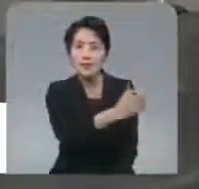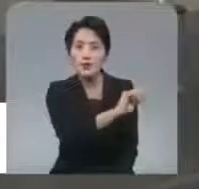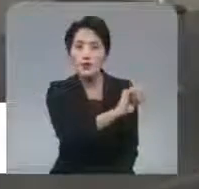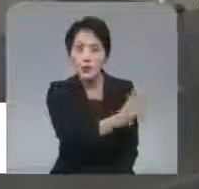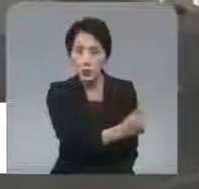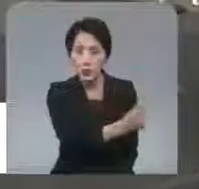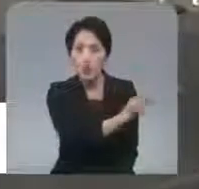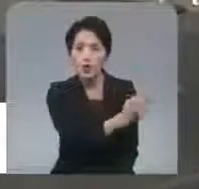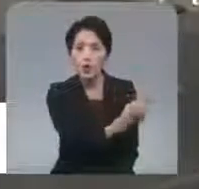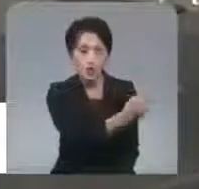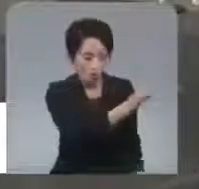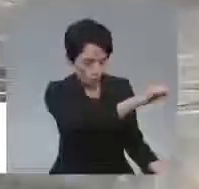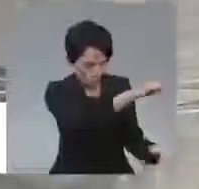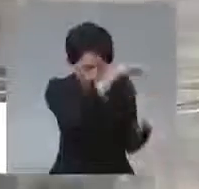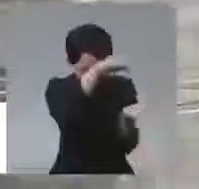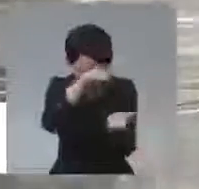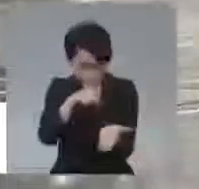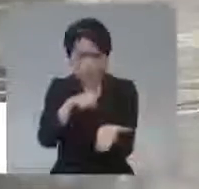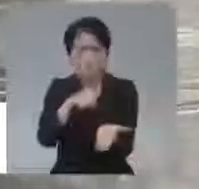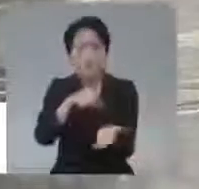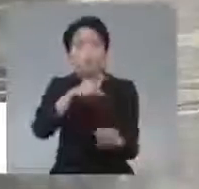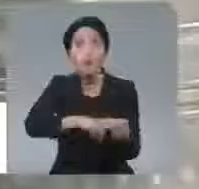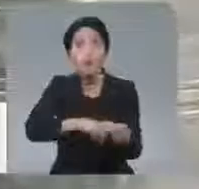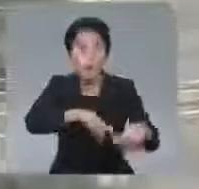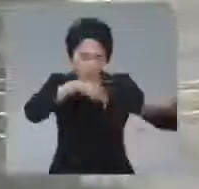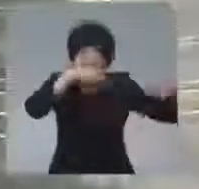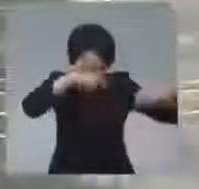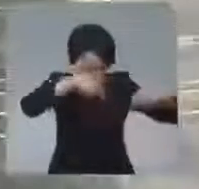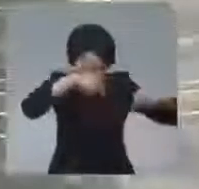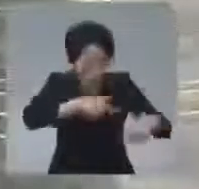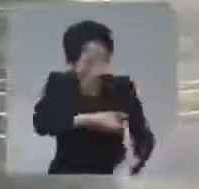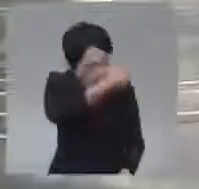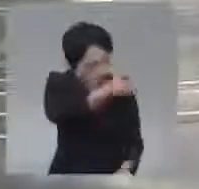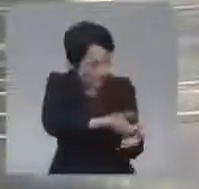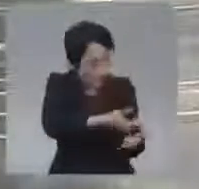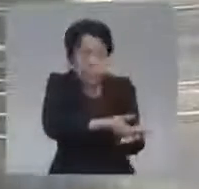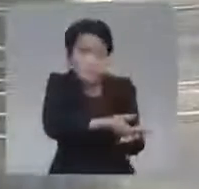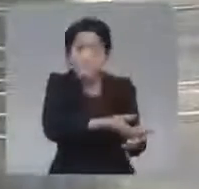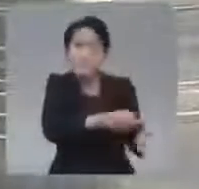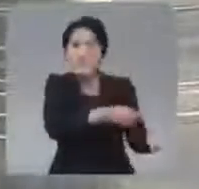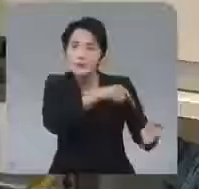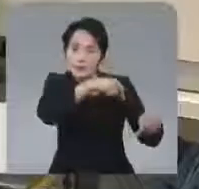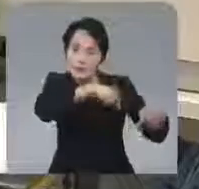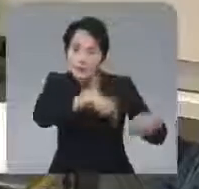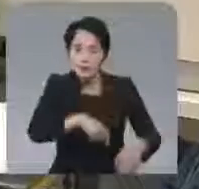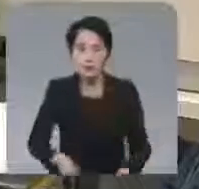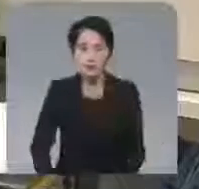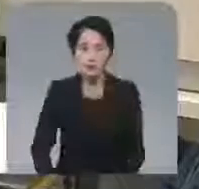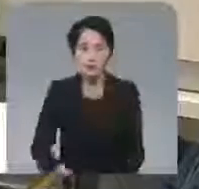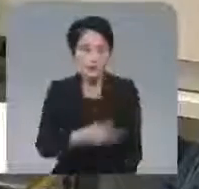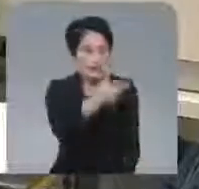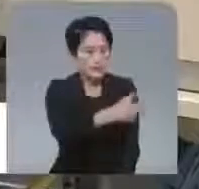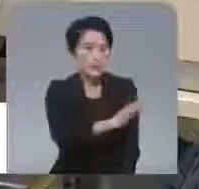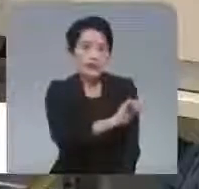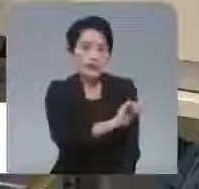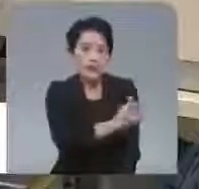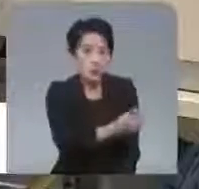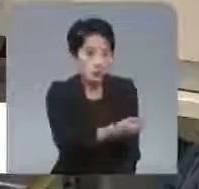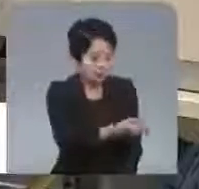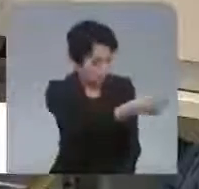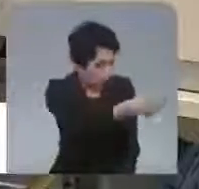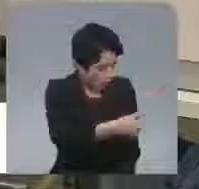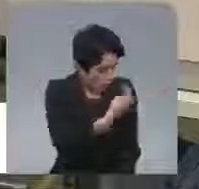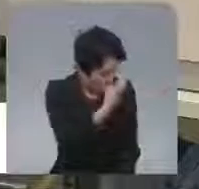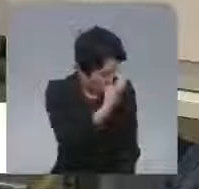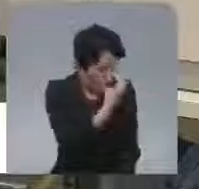すでに契約している尿素1万8千トン余りのうち7000トンはすでに輸出検査申請を